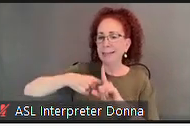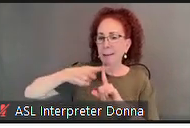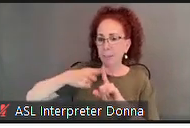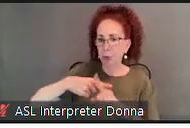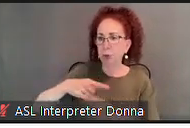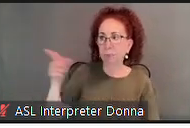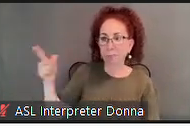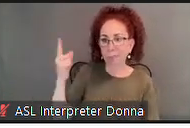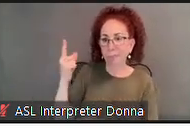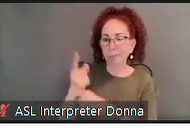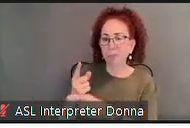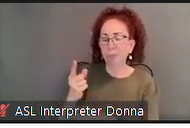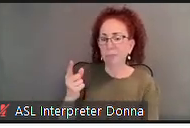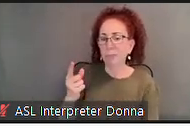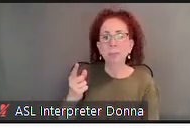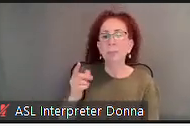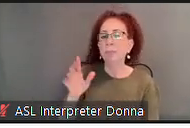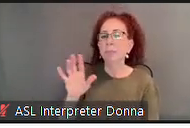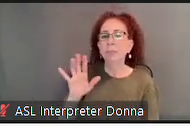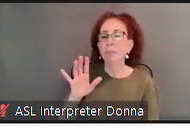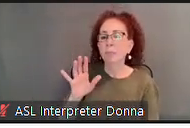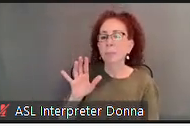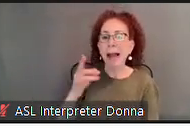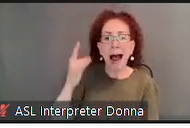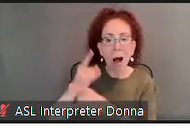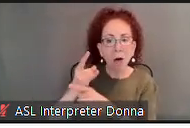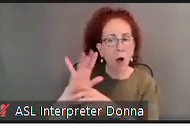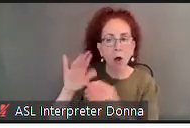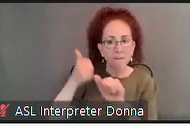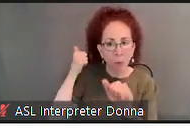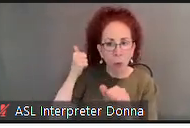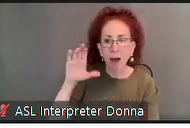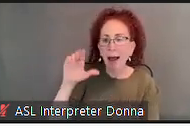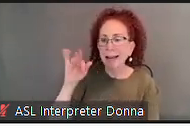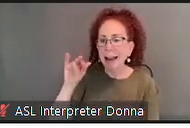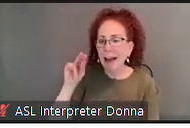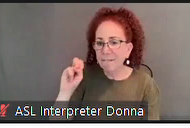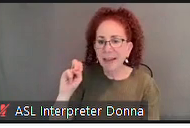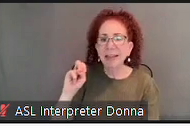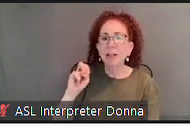这样能够平衡身体的体温。